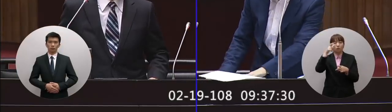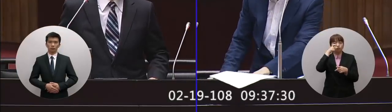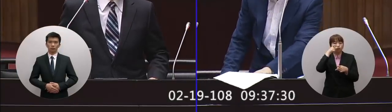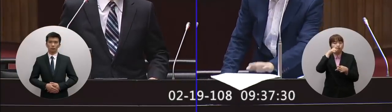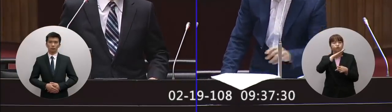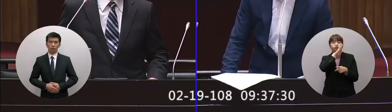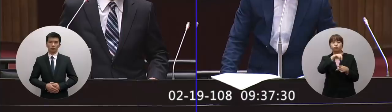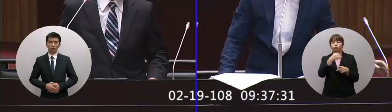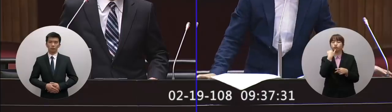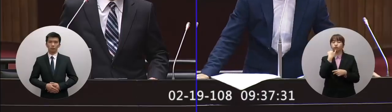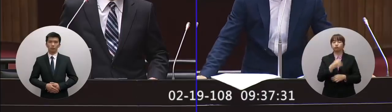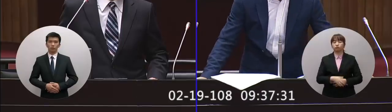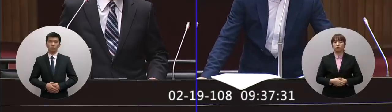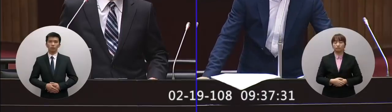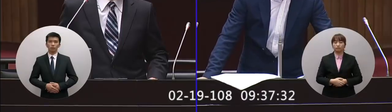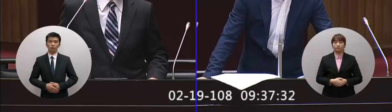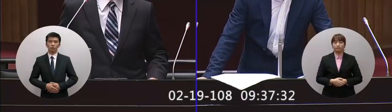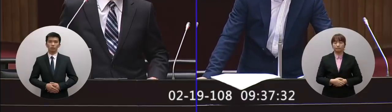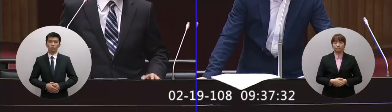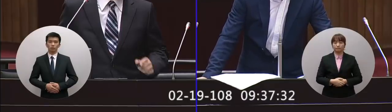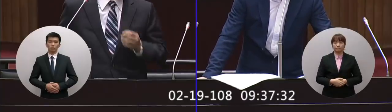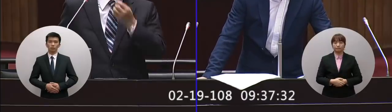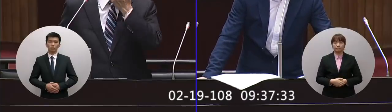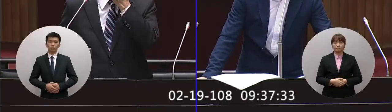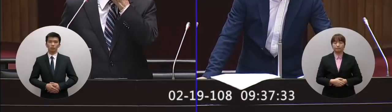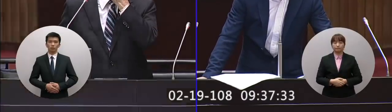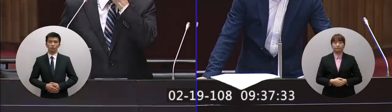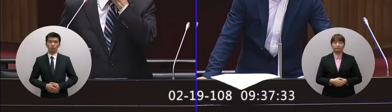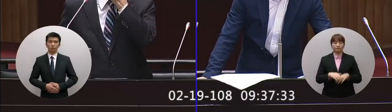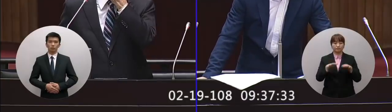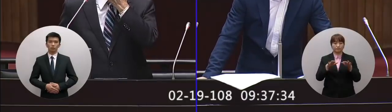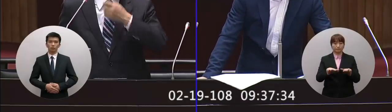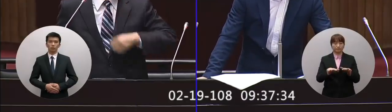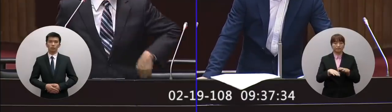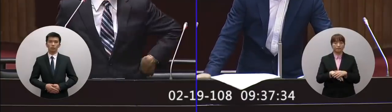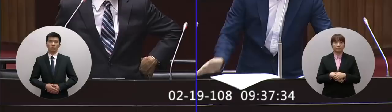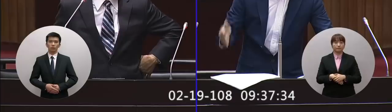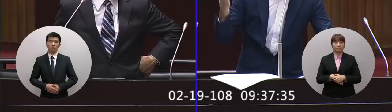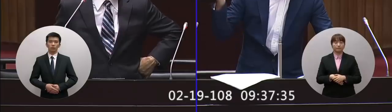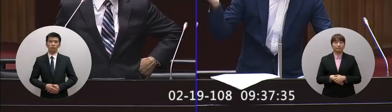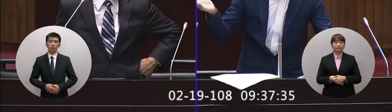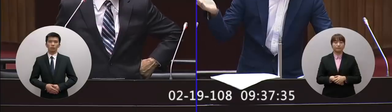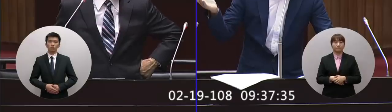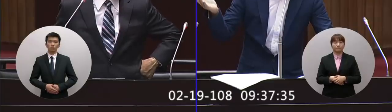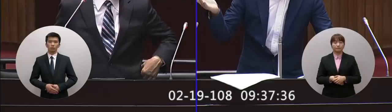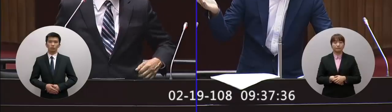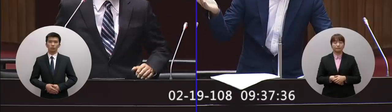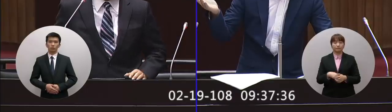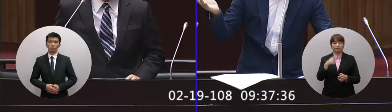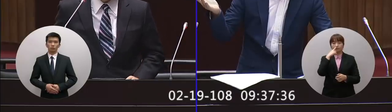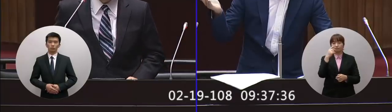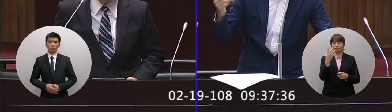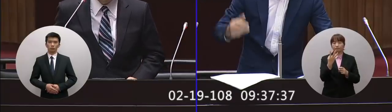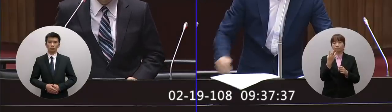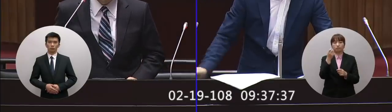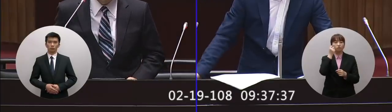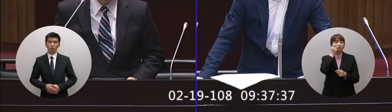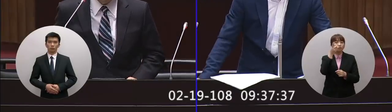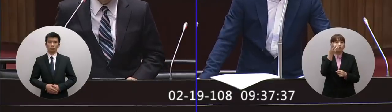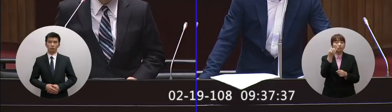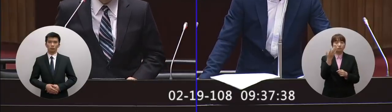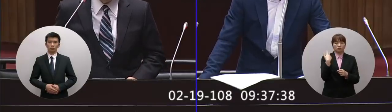考。那院长，其实目前我之前几个月在